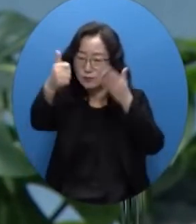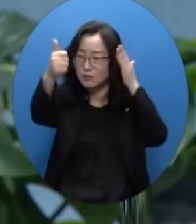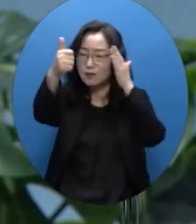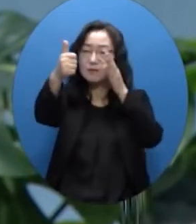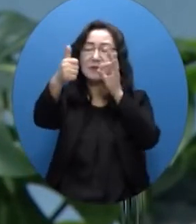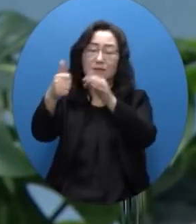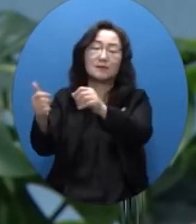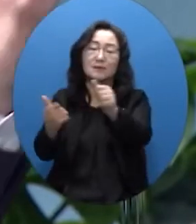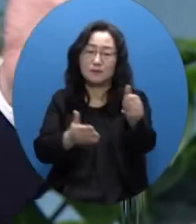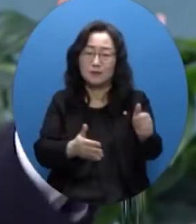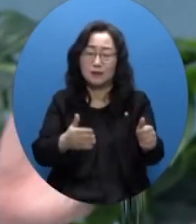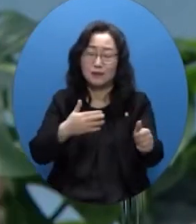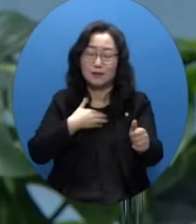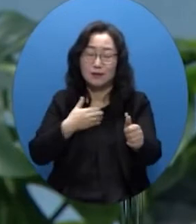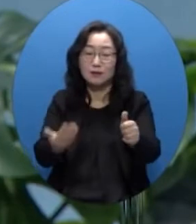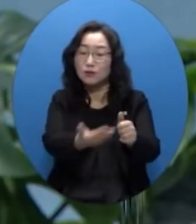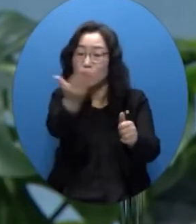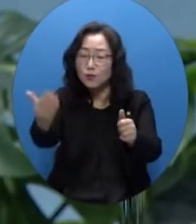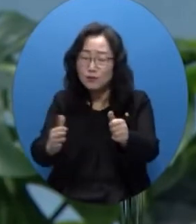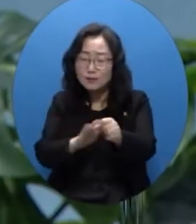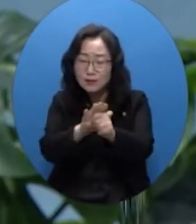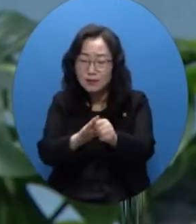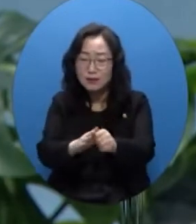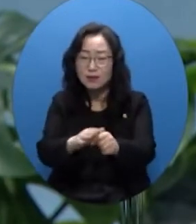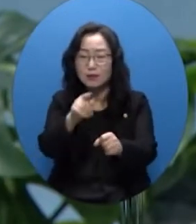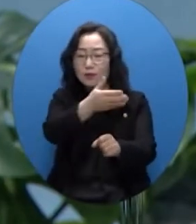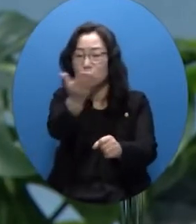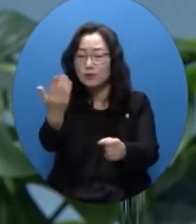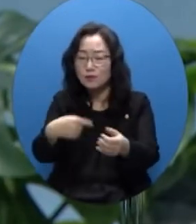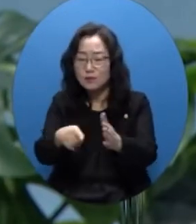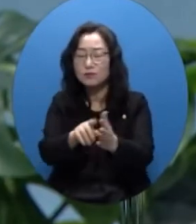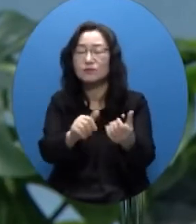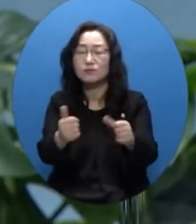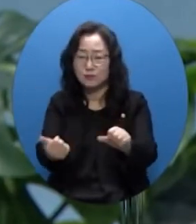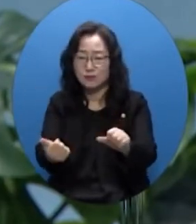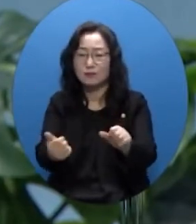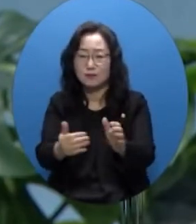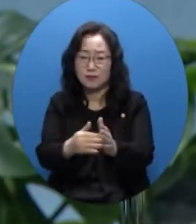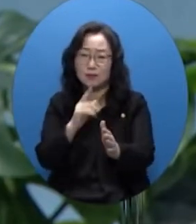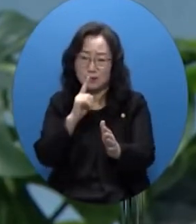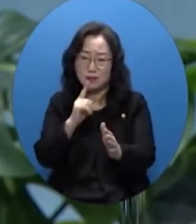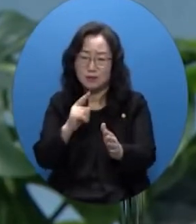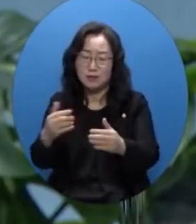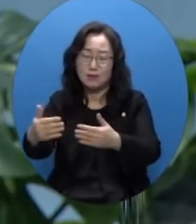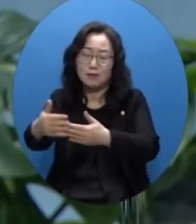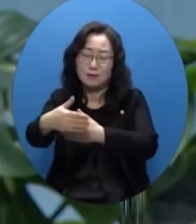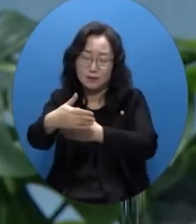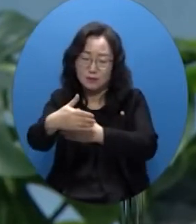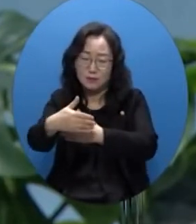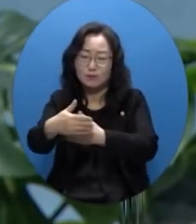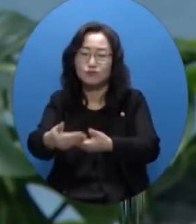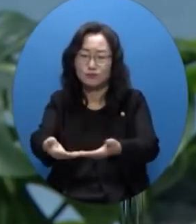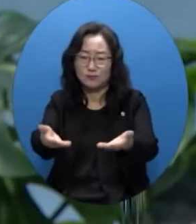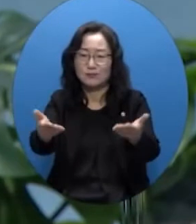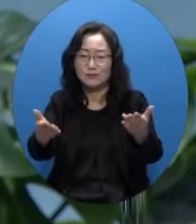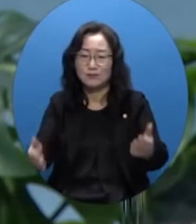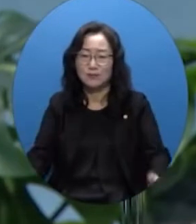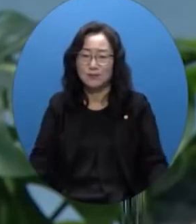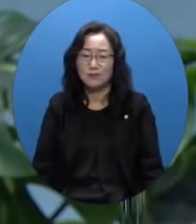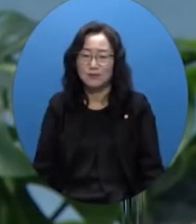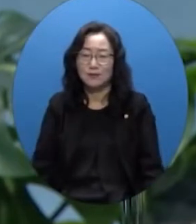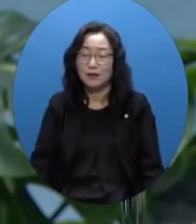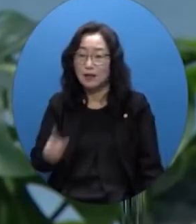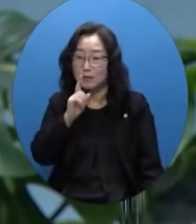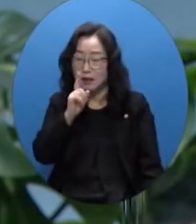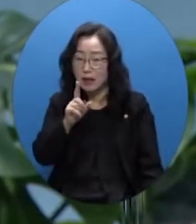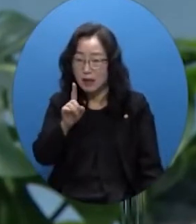바랍니다 내가 너를 사랑한다 내가 너를 위하여 쭉 얻어라 우리 꼭 주님의 품에 안아 주실 것입니다 말